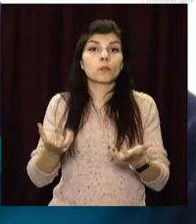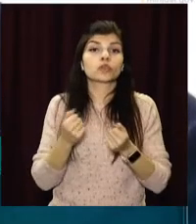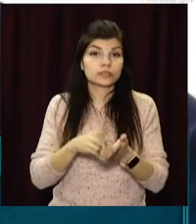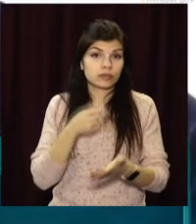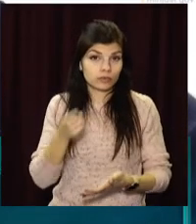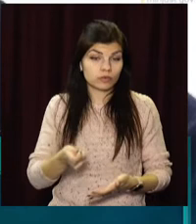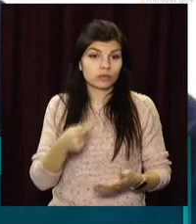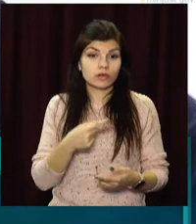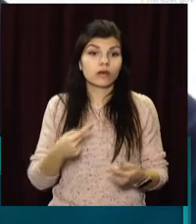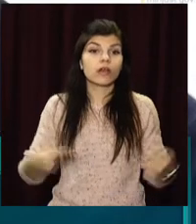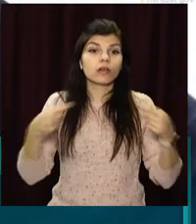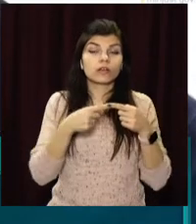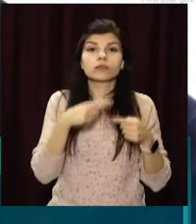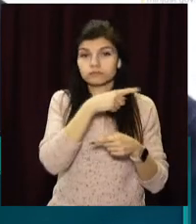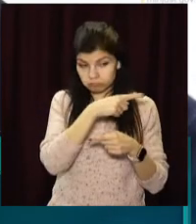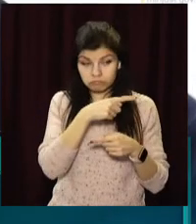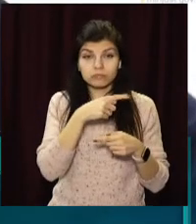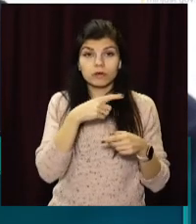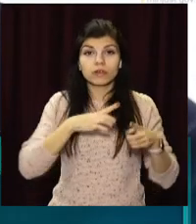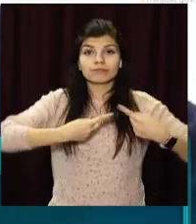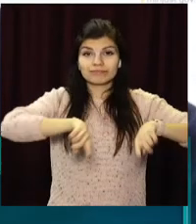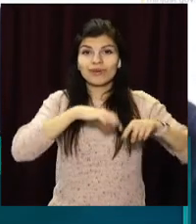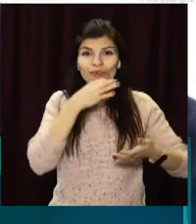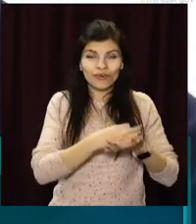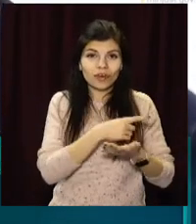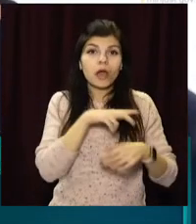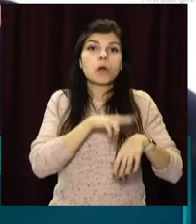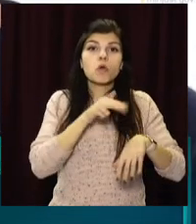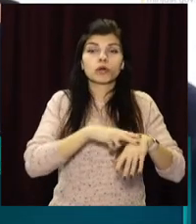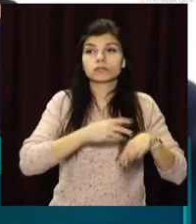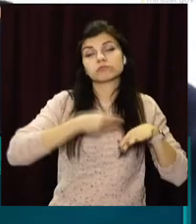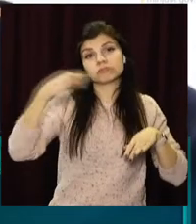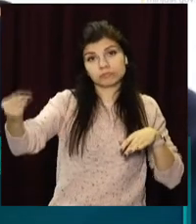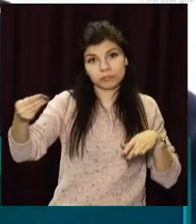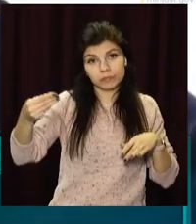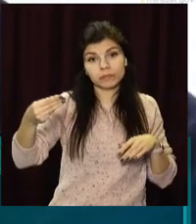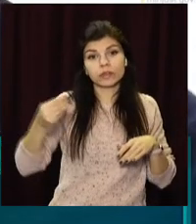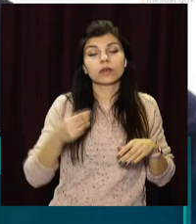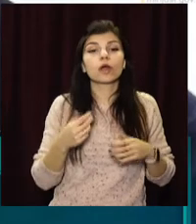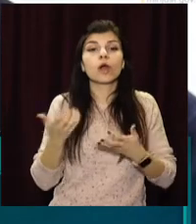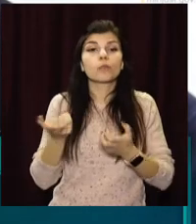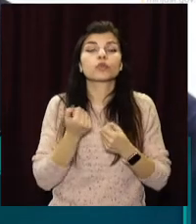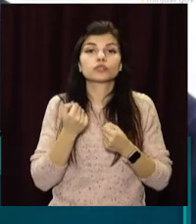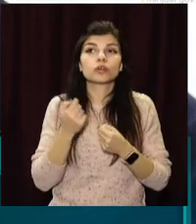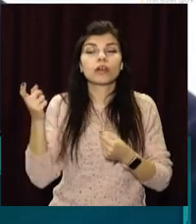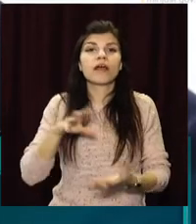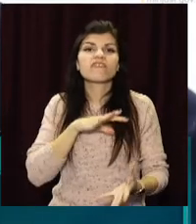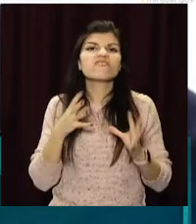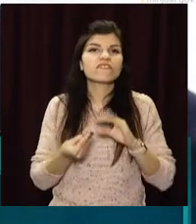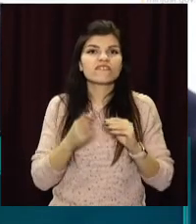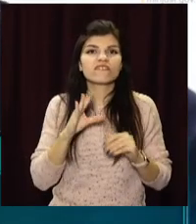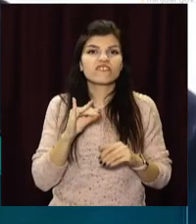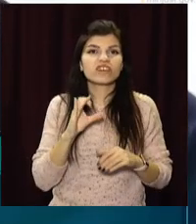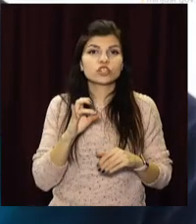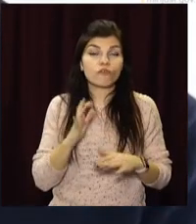її відповідний орган переправляє до територіального органу національної поліції, отримує звідти висновок. Якщо